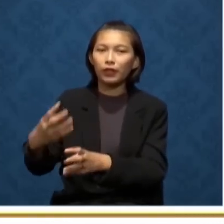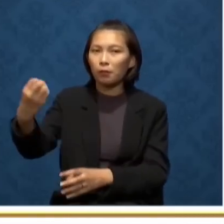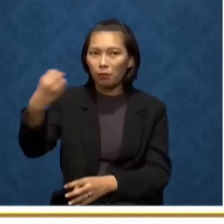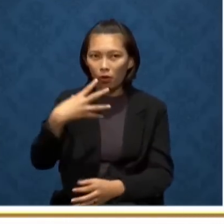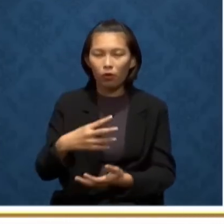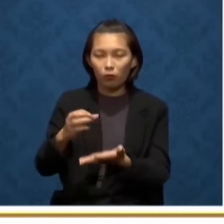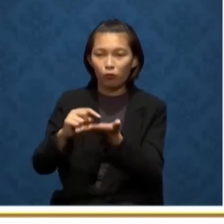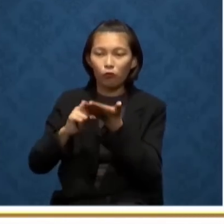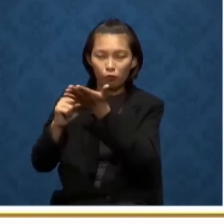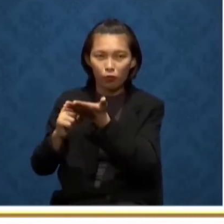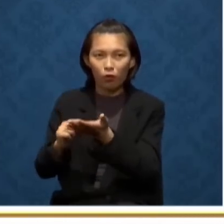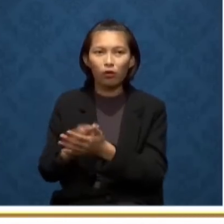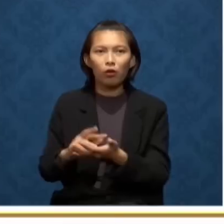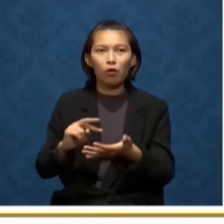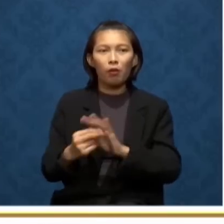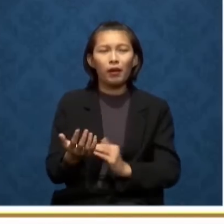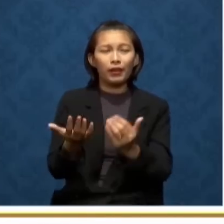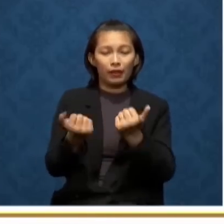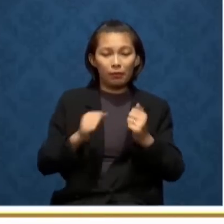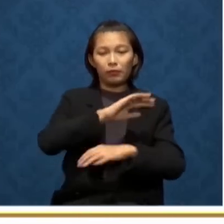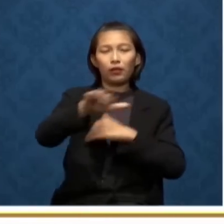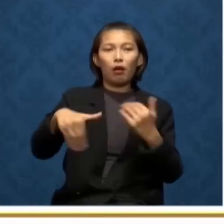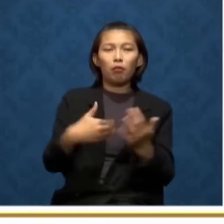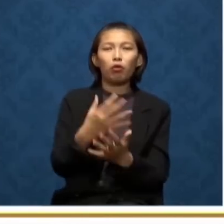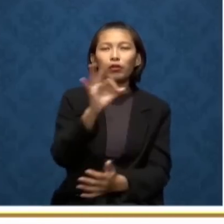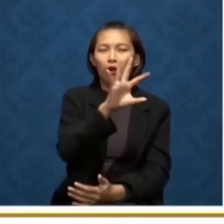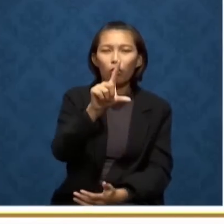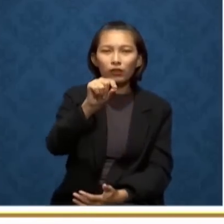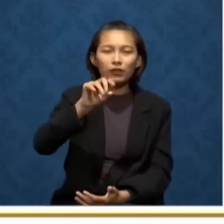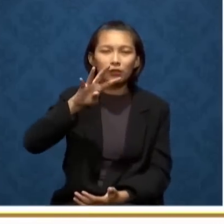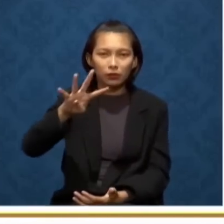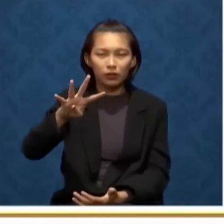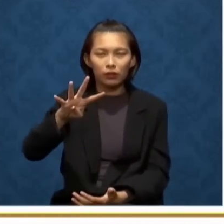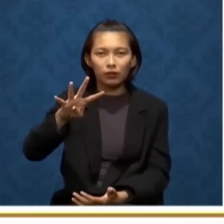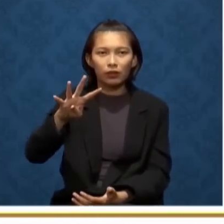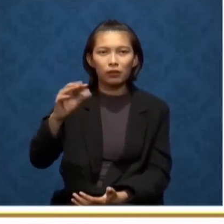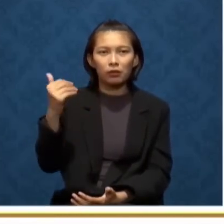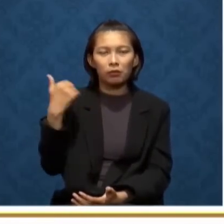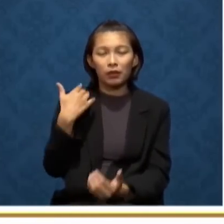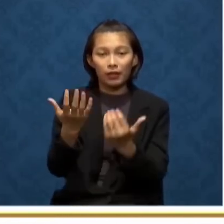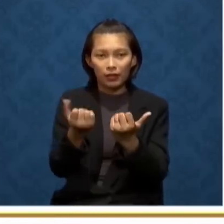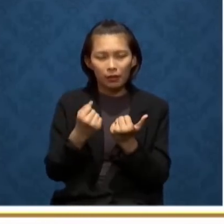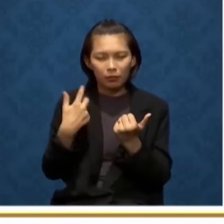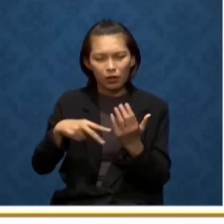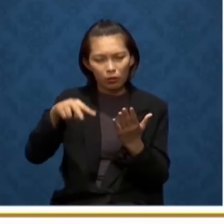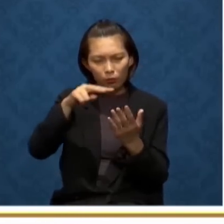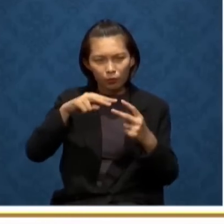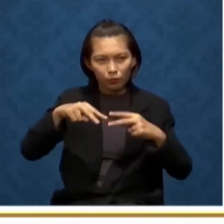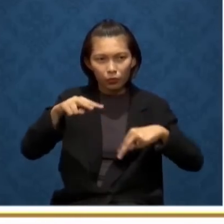เฉพาะเรื่องนะครับที่ได้รับไ้ดำนิการทั้งหมด 924 เรื่องได้รับไว้ตรวจสอบ